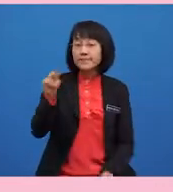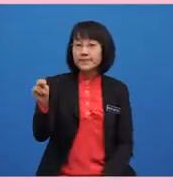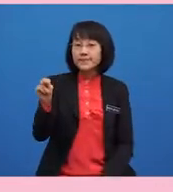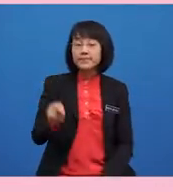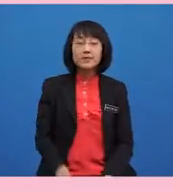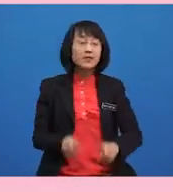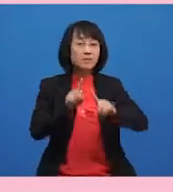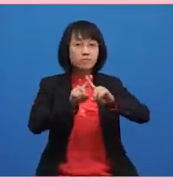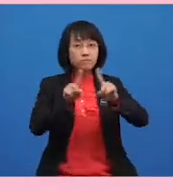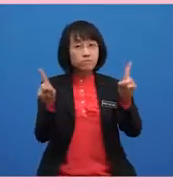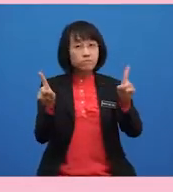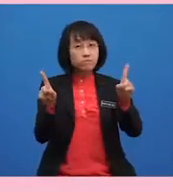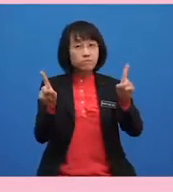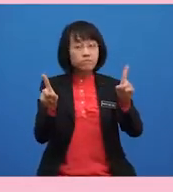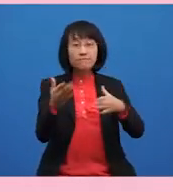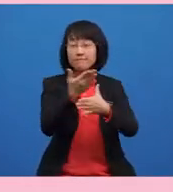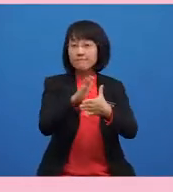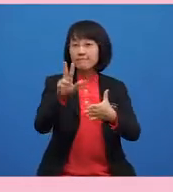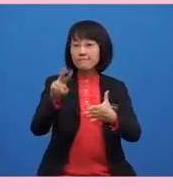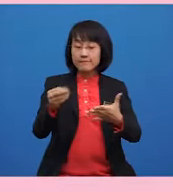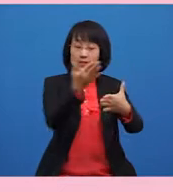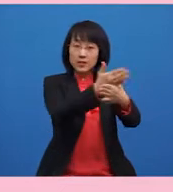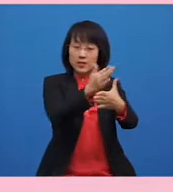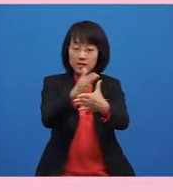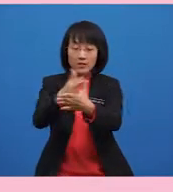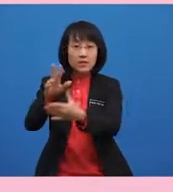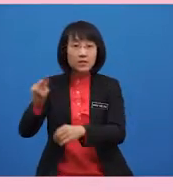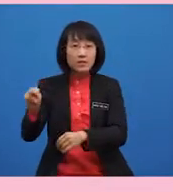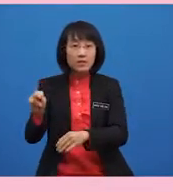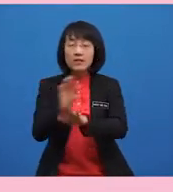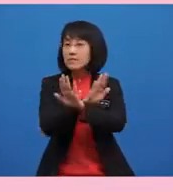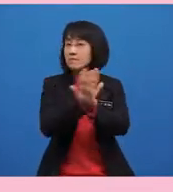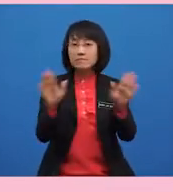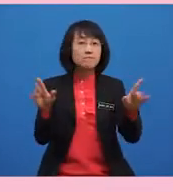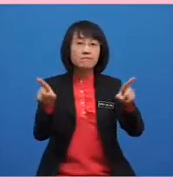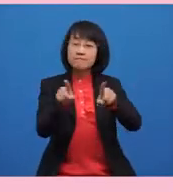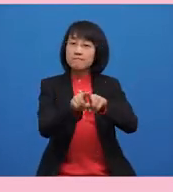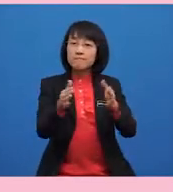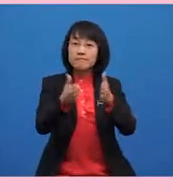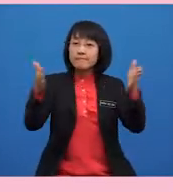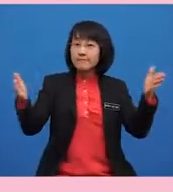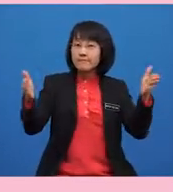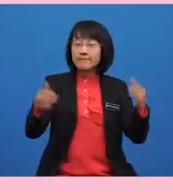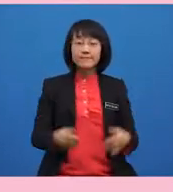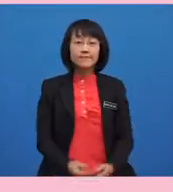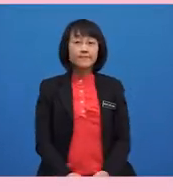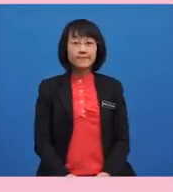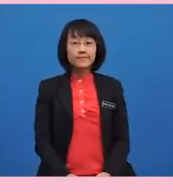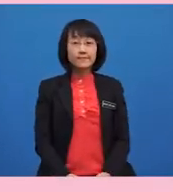bahagian. Tetapi, bahagian-bahagian tersebut tidak sama besar.